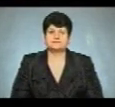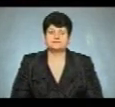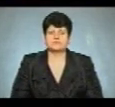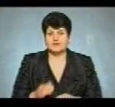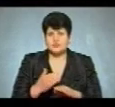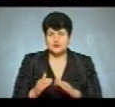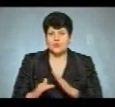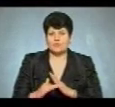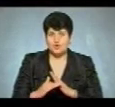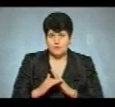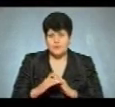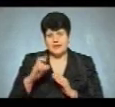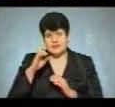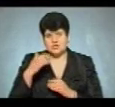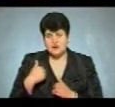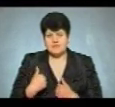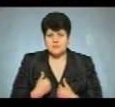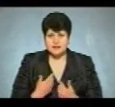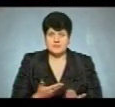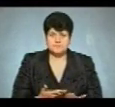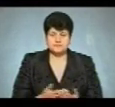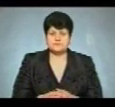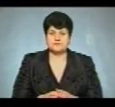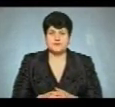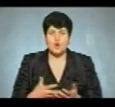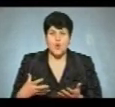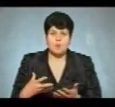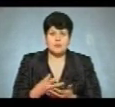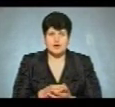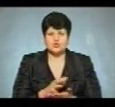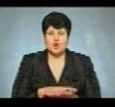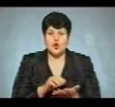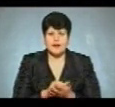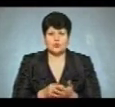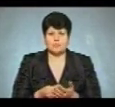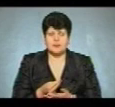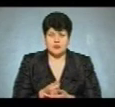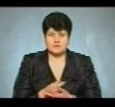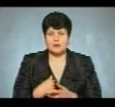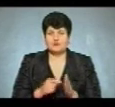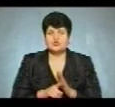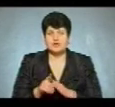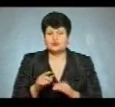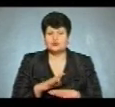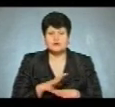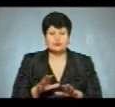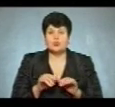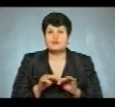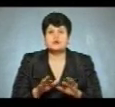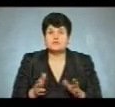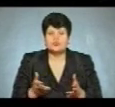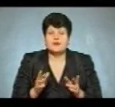Частково допомагає держава мені оплачувати орендну плату. На початку не було навіть процедури,